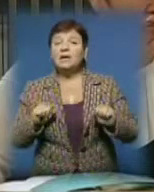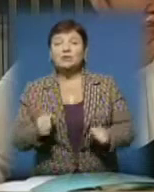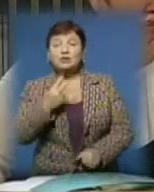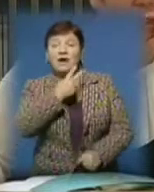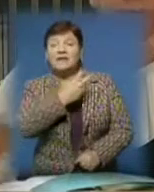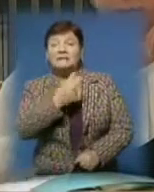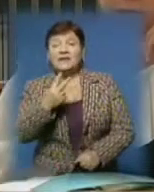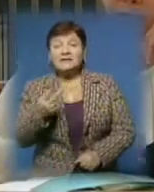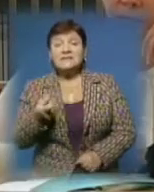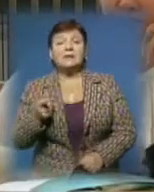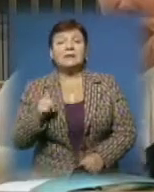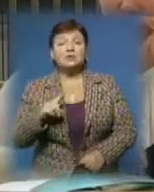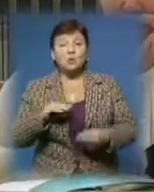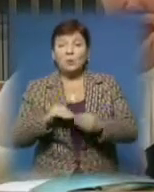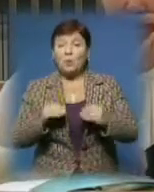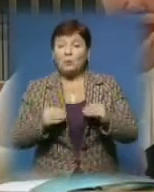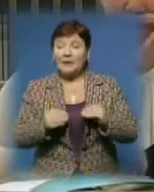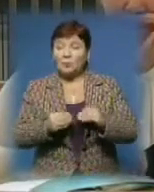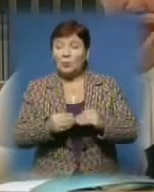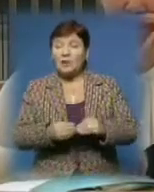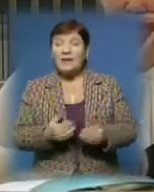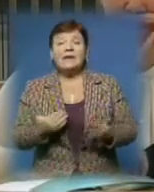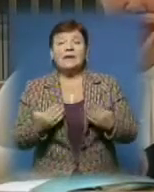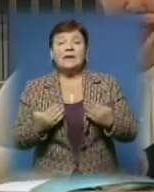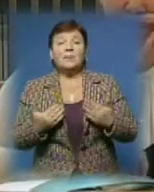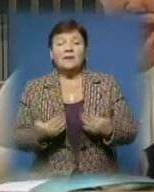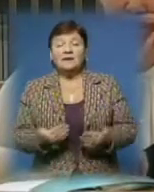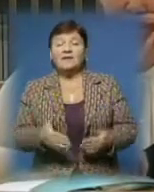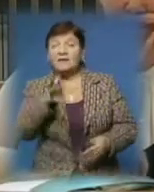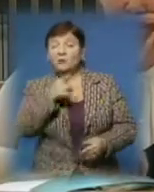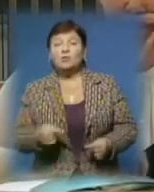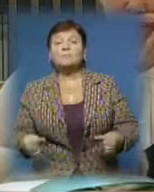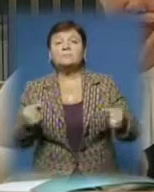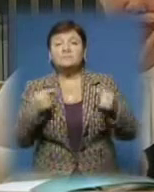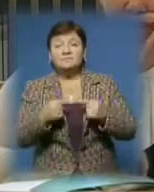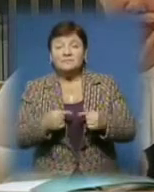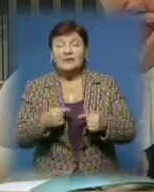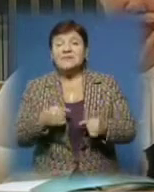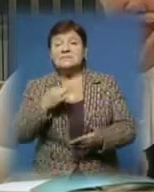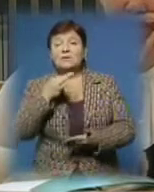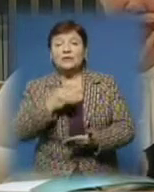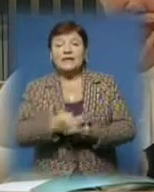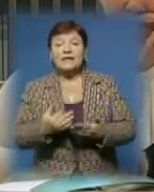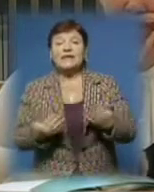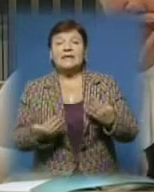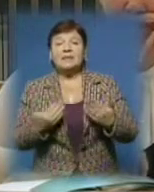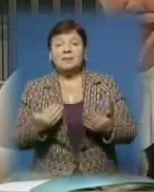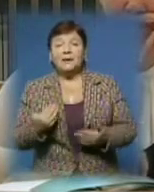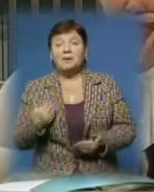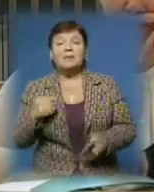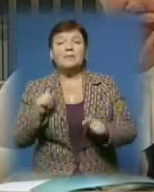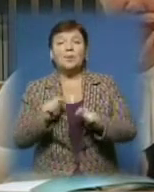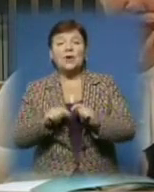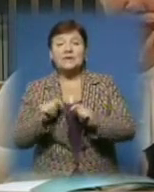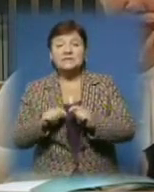на цю проблему, скажімо, спокійно, люди почали роботу, вони вчасно проведуть, вони прозвітують. Якби ми з вами не проаналізували